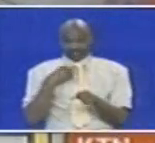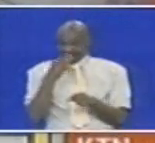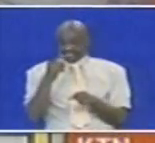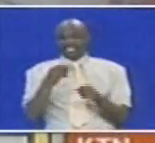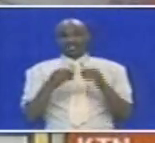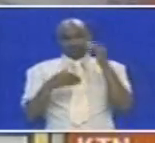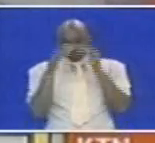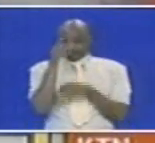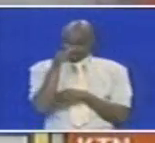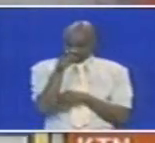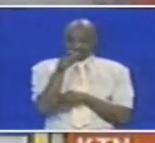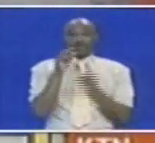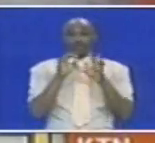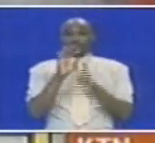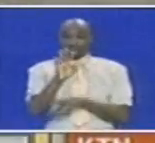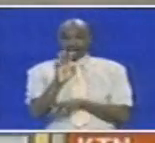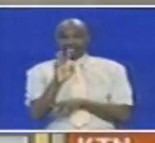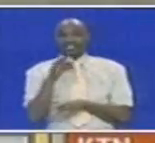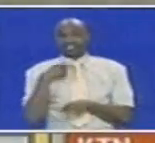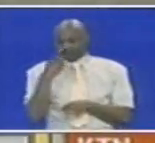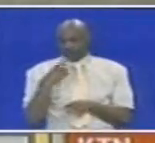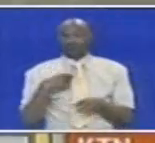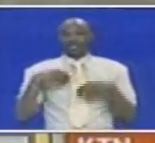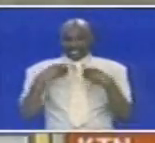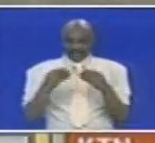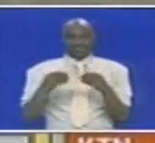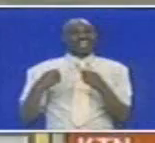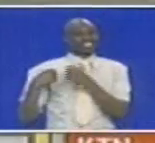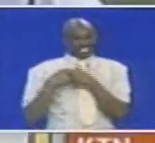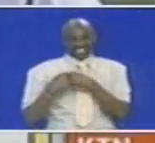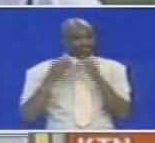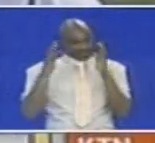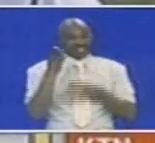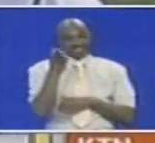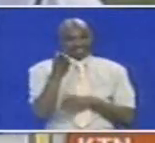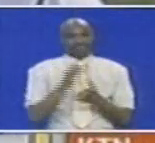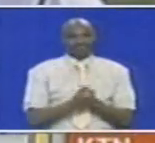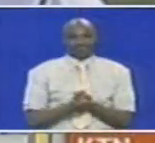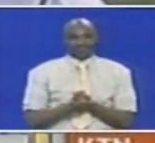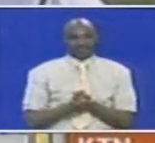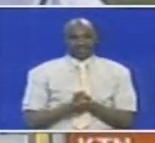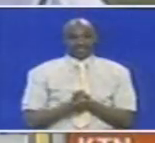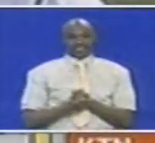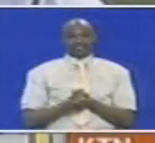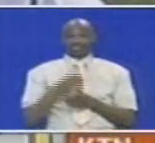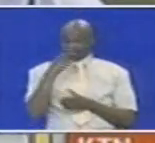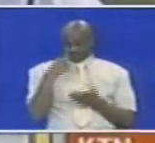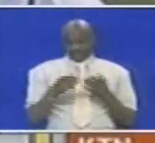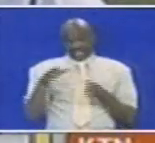kikocha Dominika Bimana inatarajia kuipa Strathmore wakati mgumu kwenye mechi hiyo. any of the four teams, the